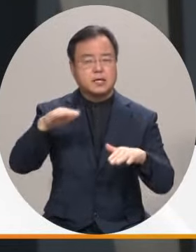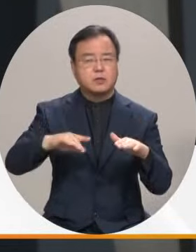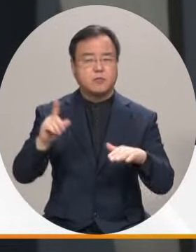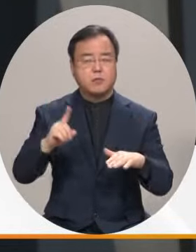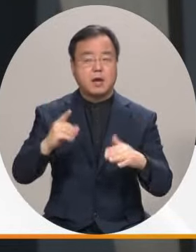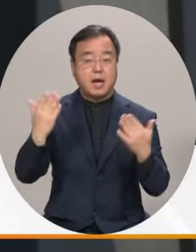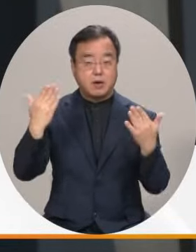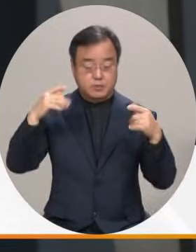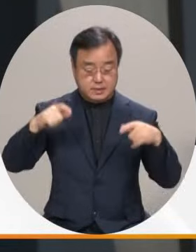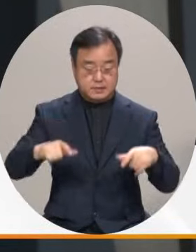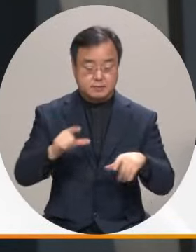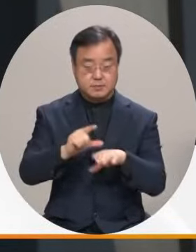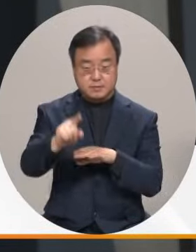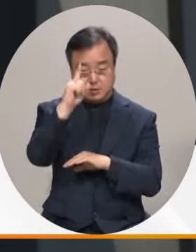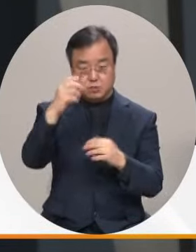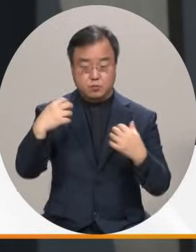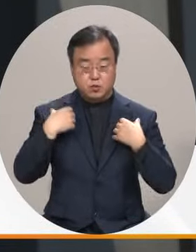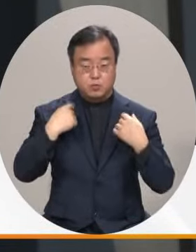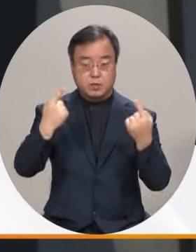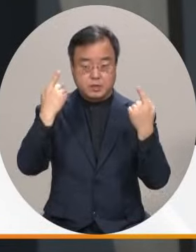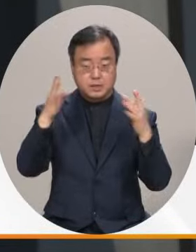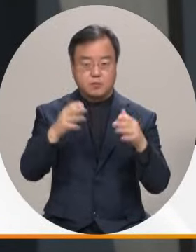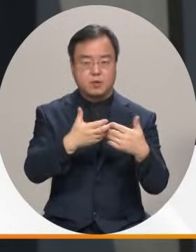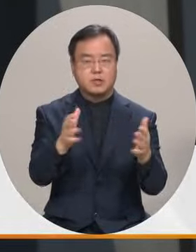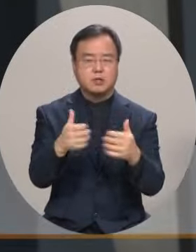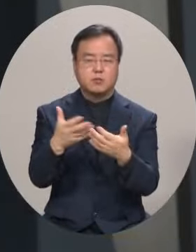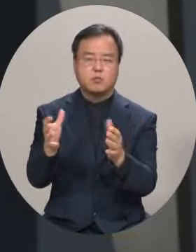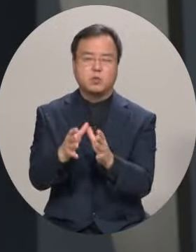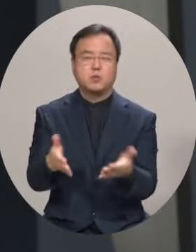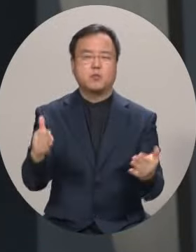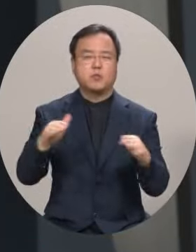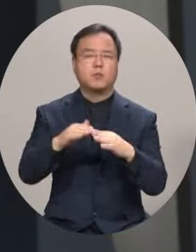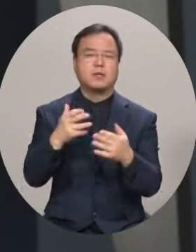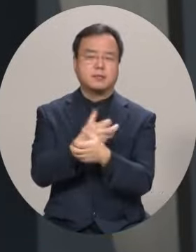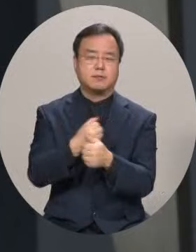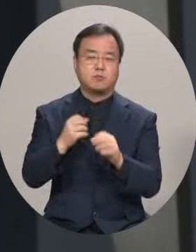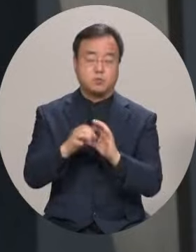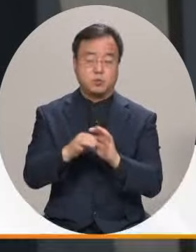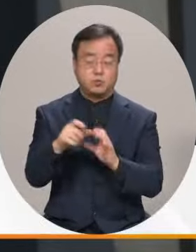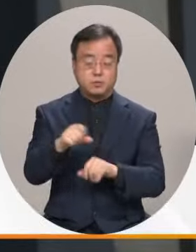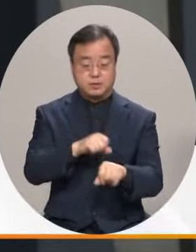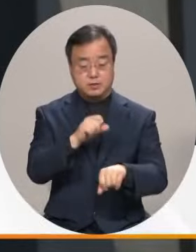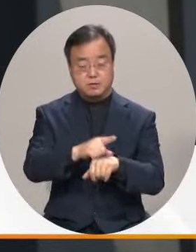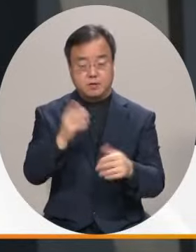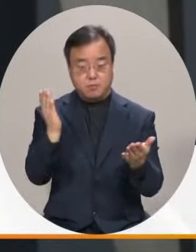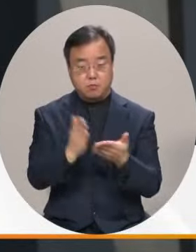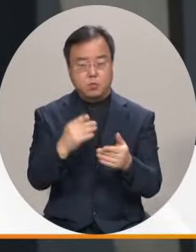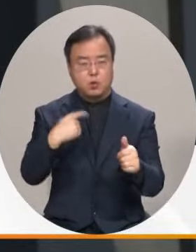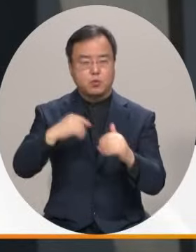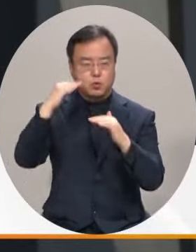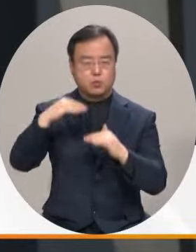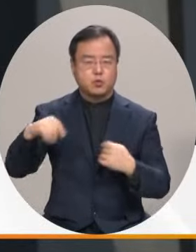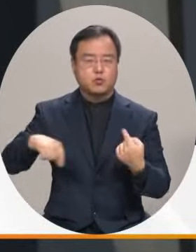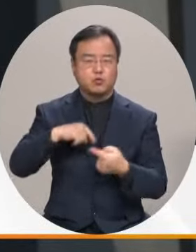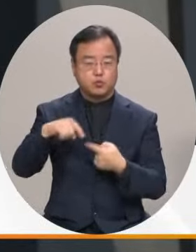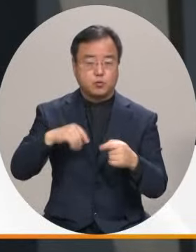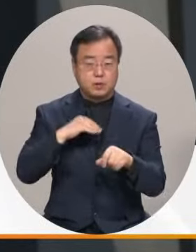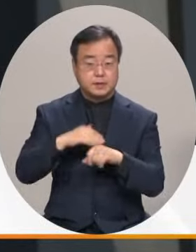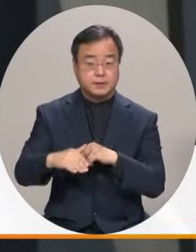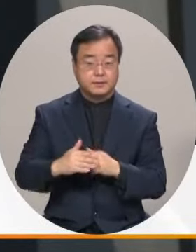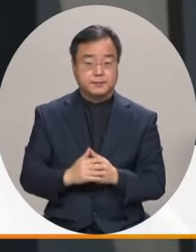지역의 지자체와 대학 또 기관들과 협약을 맺고이 지역의 특성을 고려한 교육 과정을 운영한다는